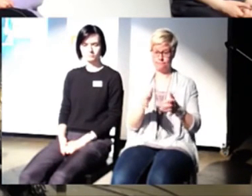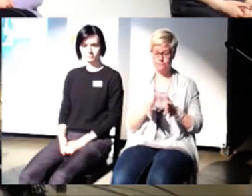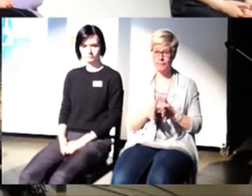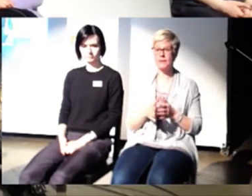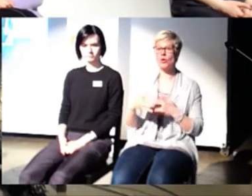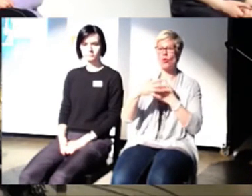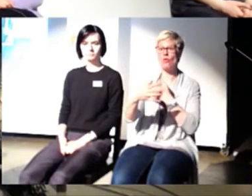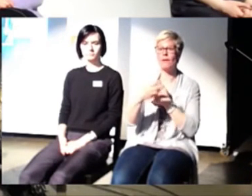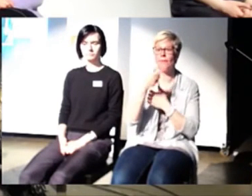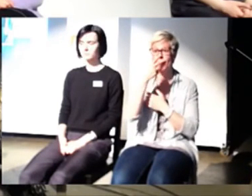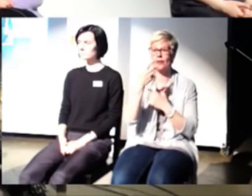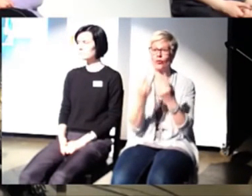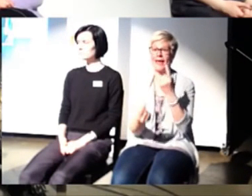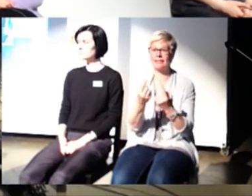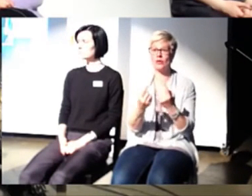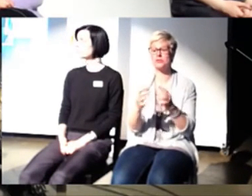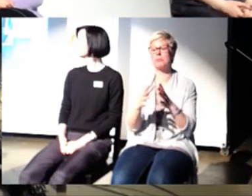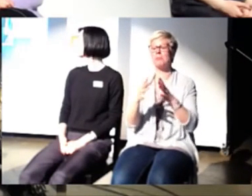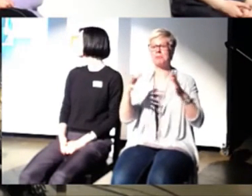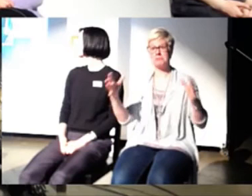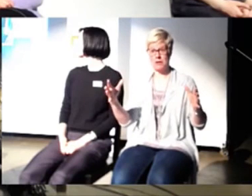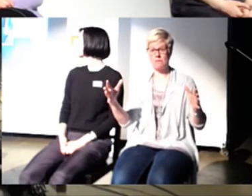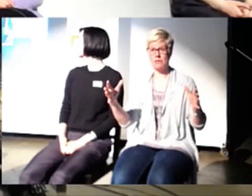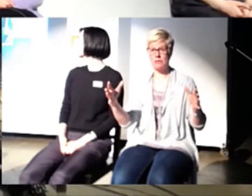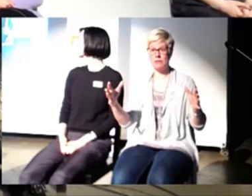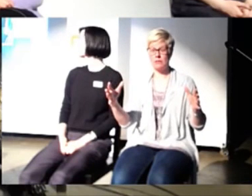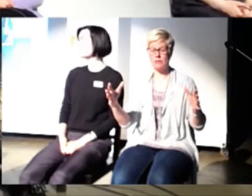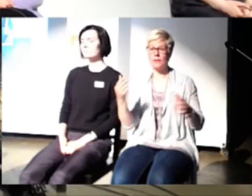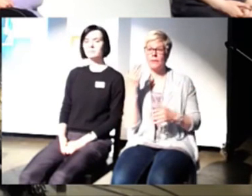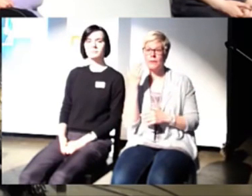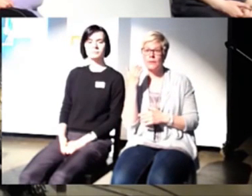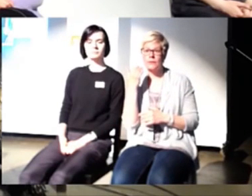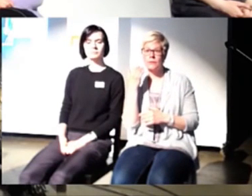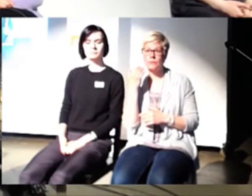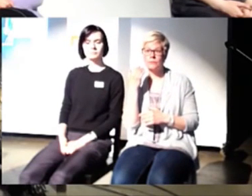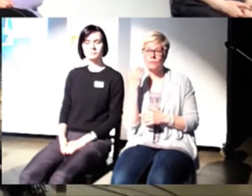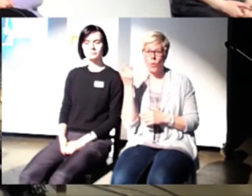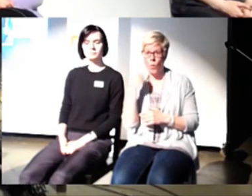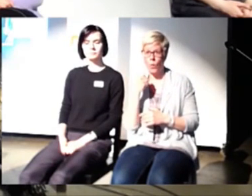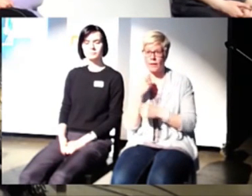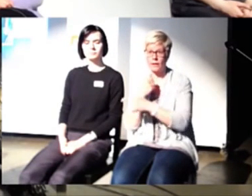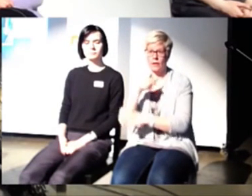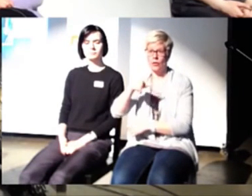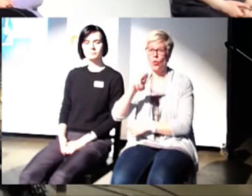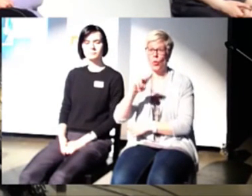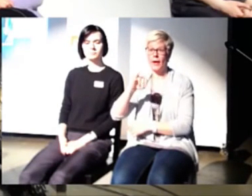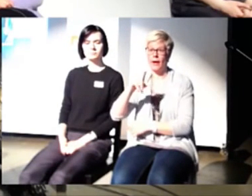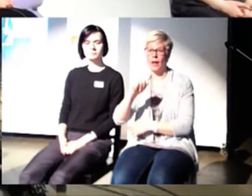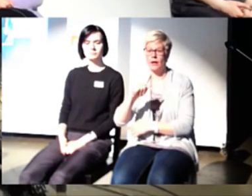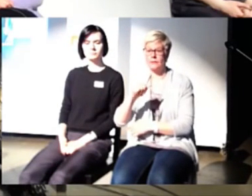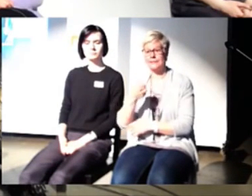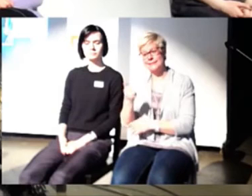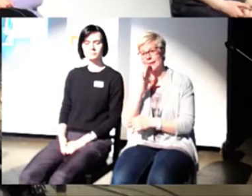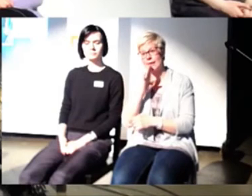keittiöstä. Se on aika väljä ja sille, kuten me just kuulimme, Ken mielestäkin väljä hyvin.